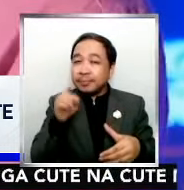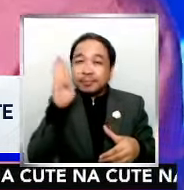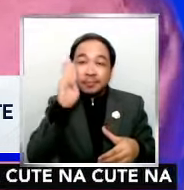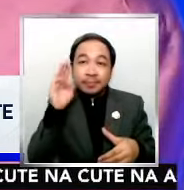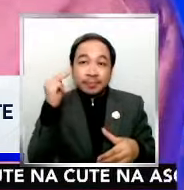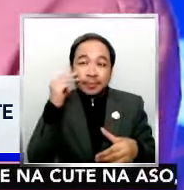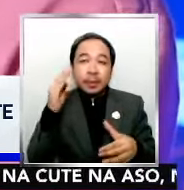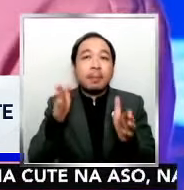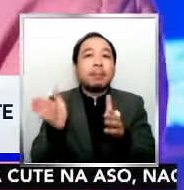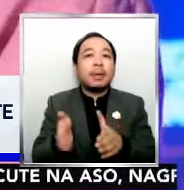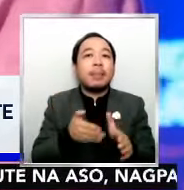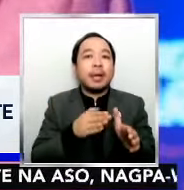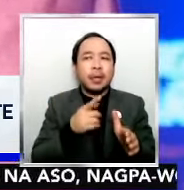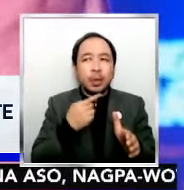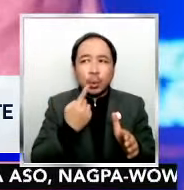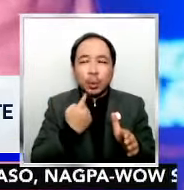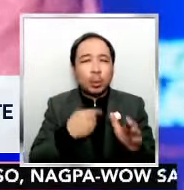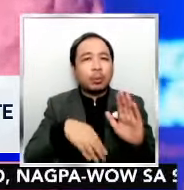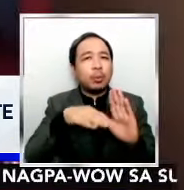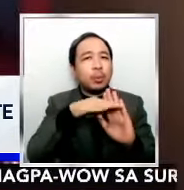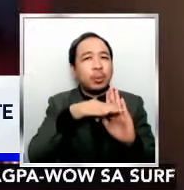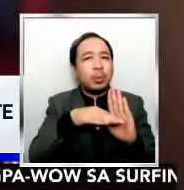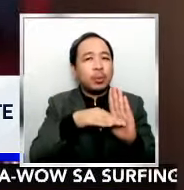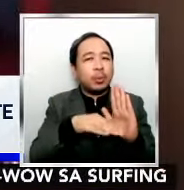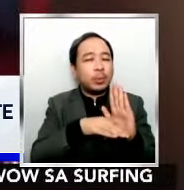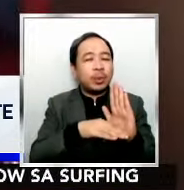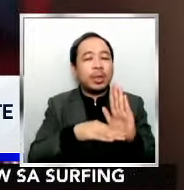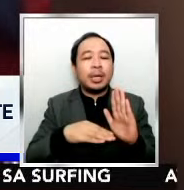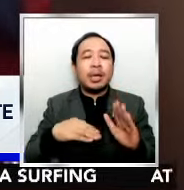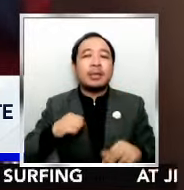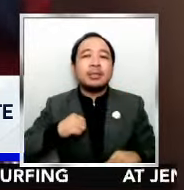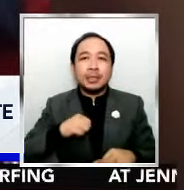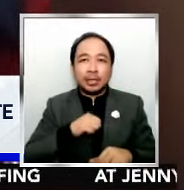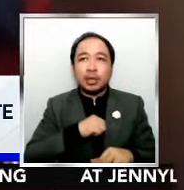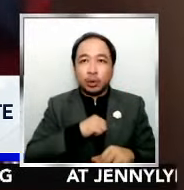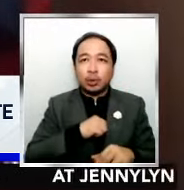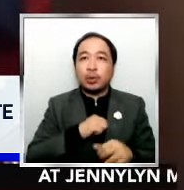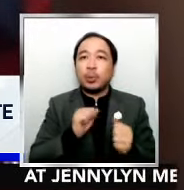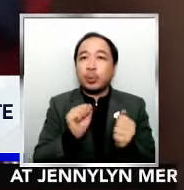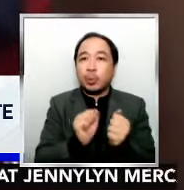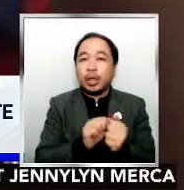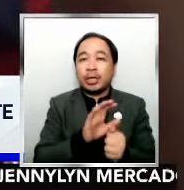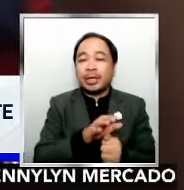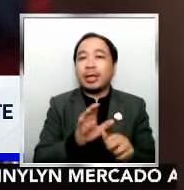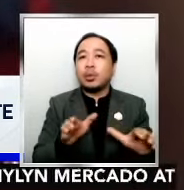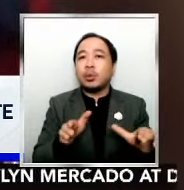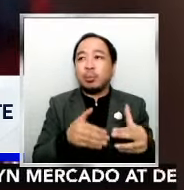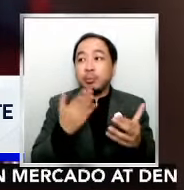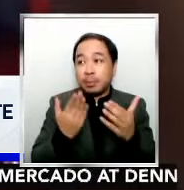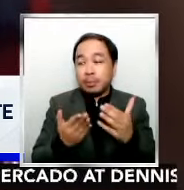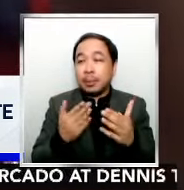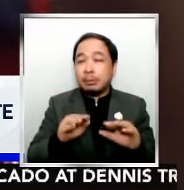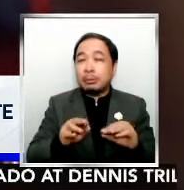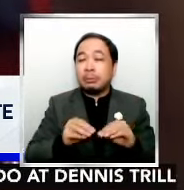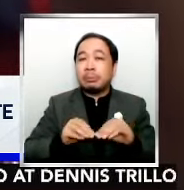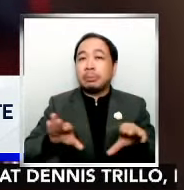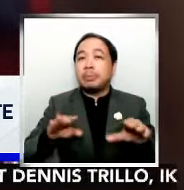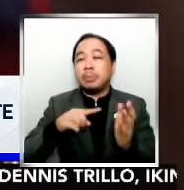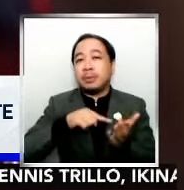na posibleng ilabas ngayon linggong ito. Nahintulutan siyang mamili na kanyang katuwang na vice